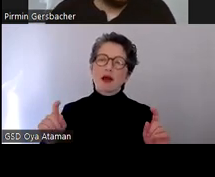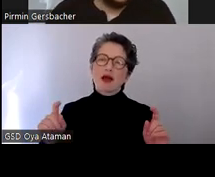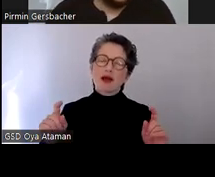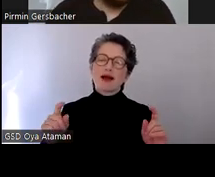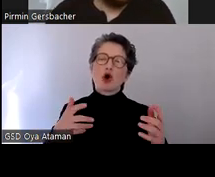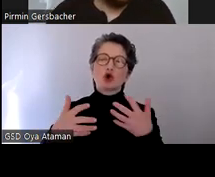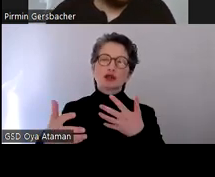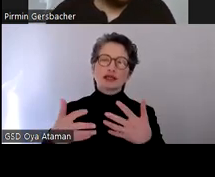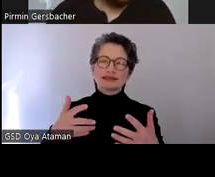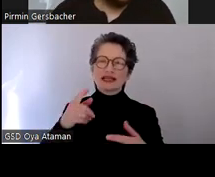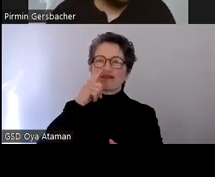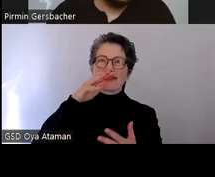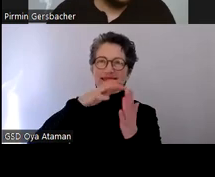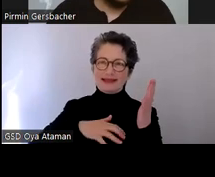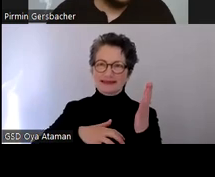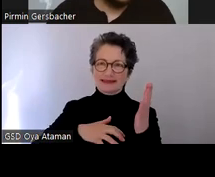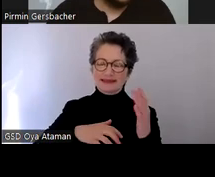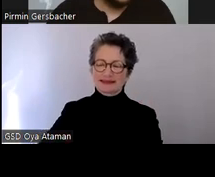Texten.